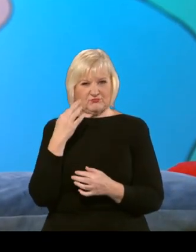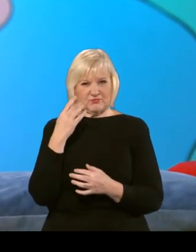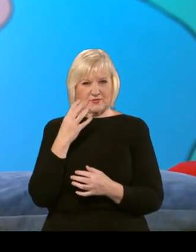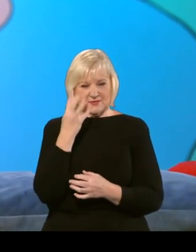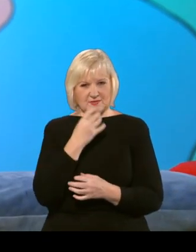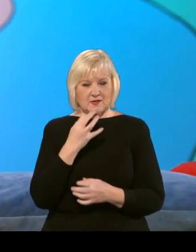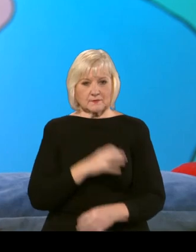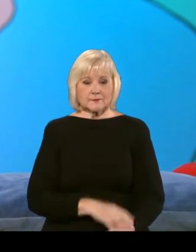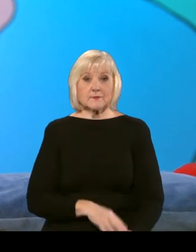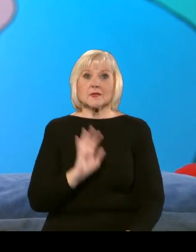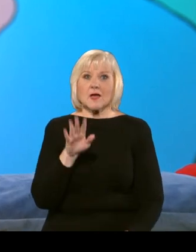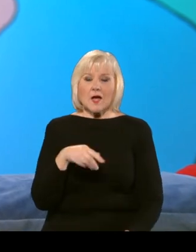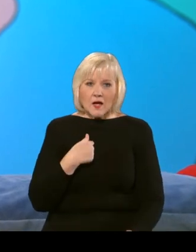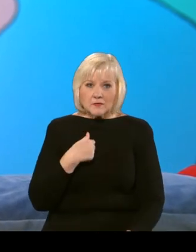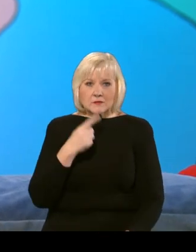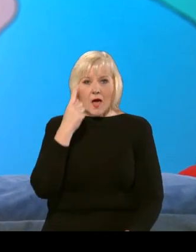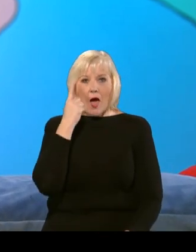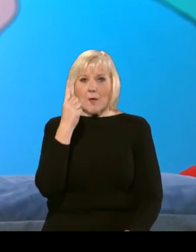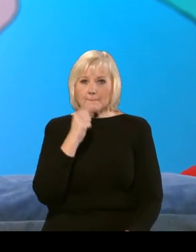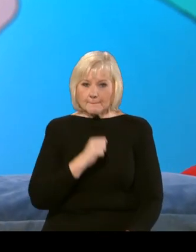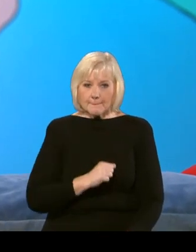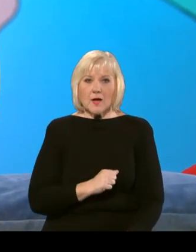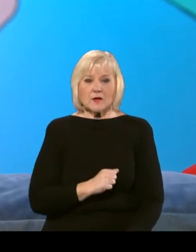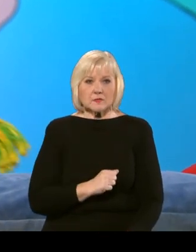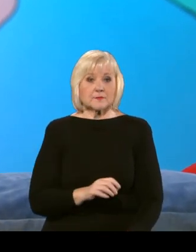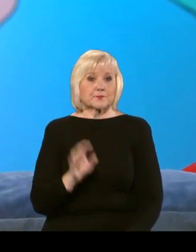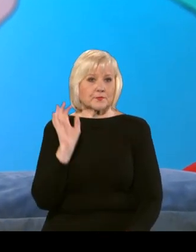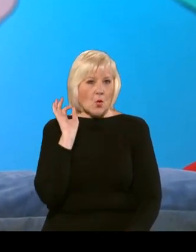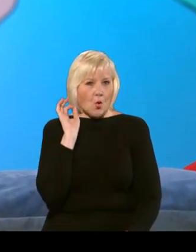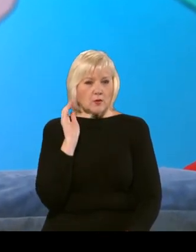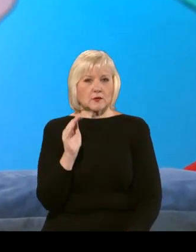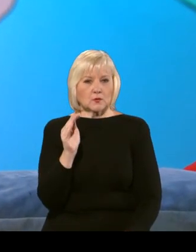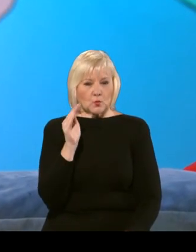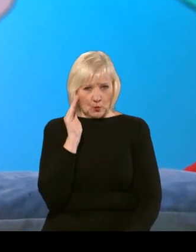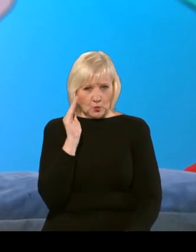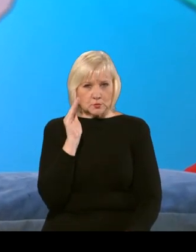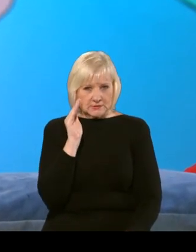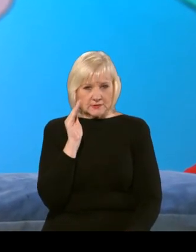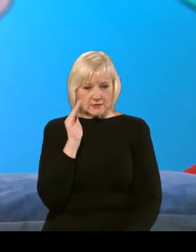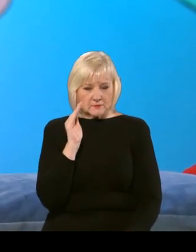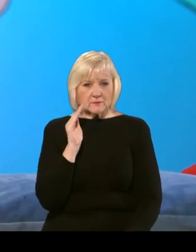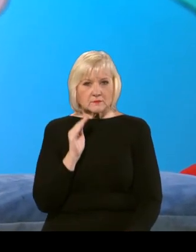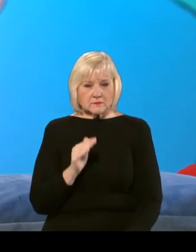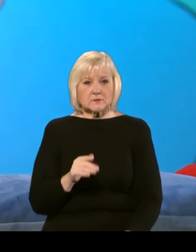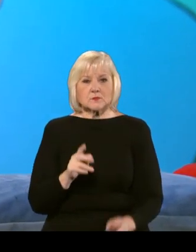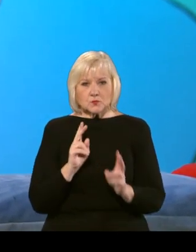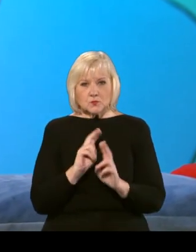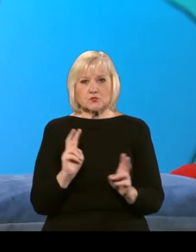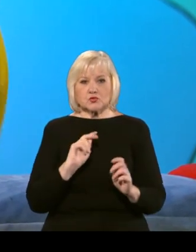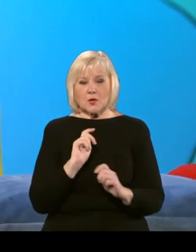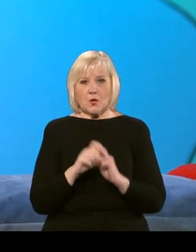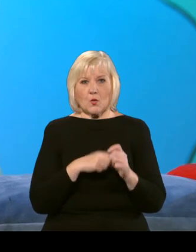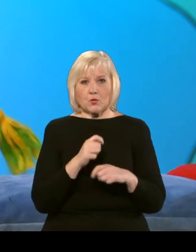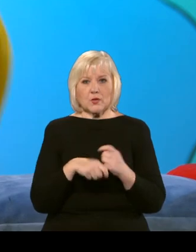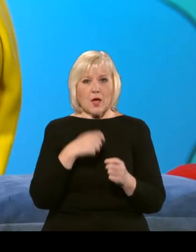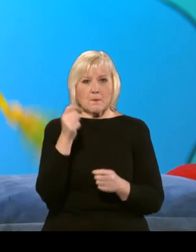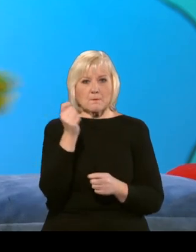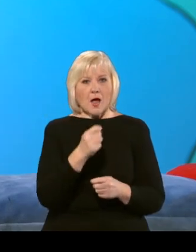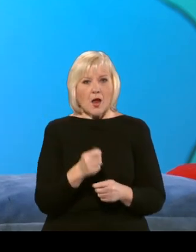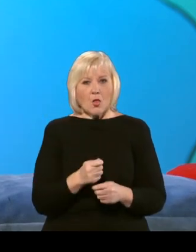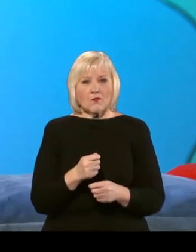Mně něco napadlo, co kdyby se holky a kluci pustili do malování svých